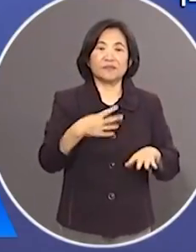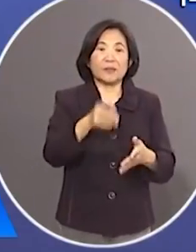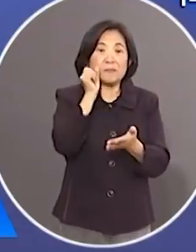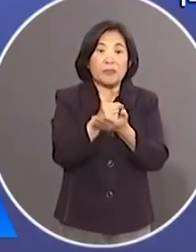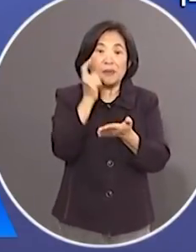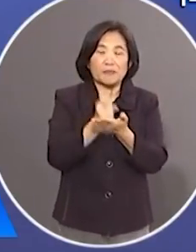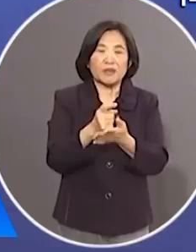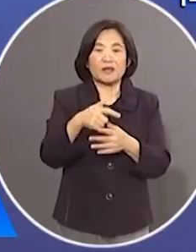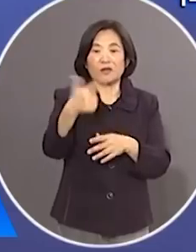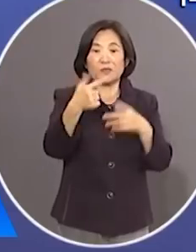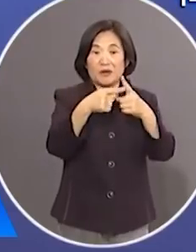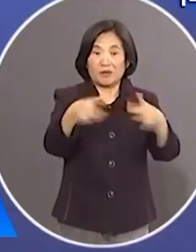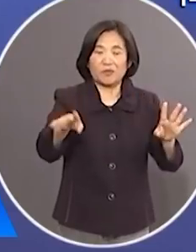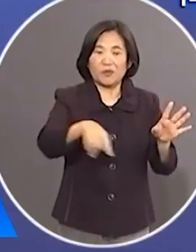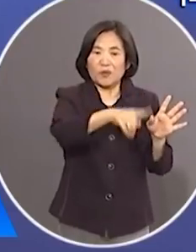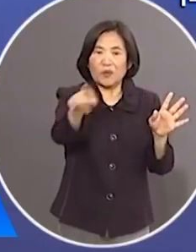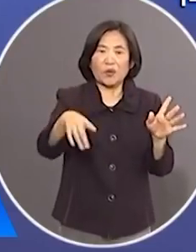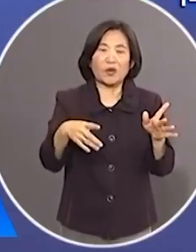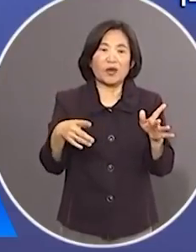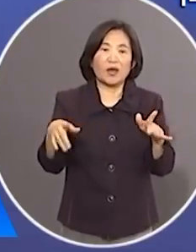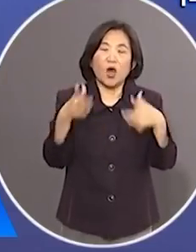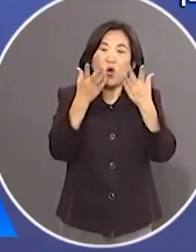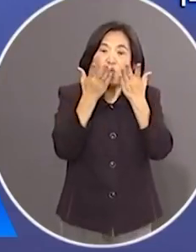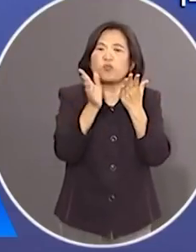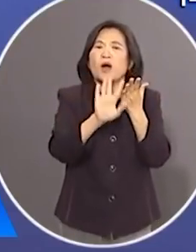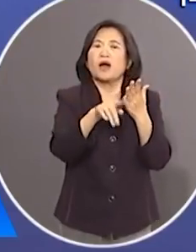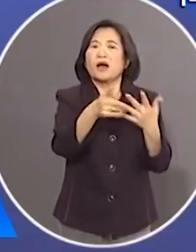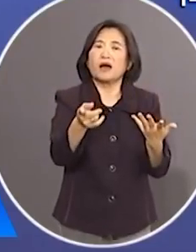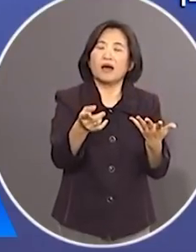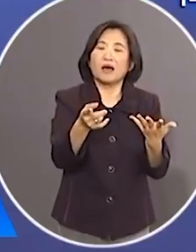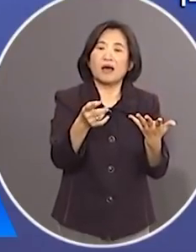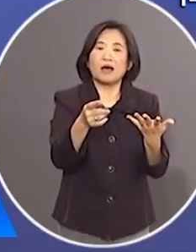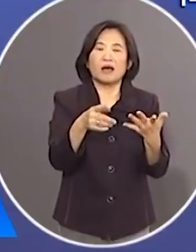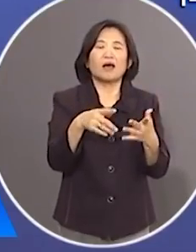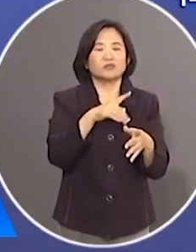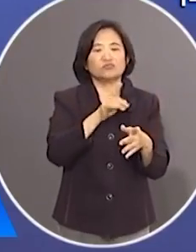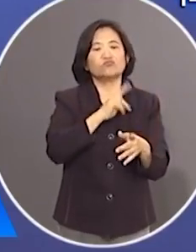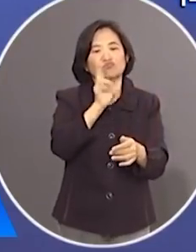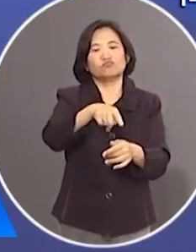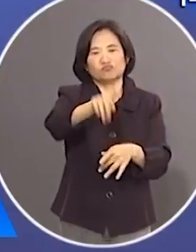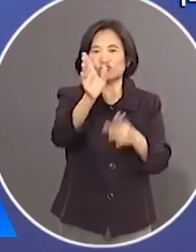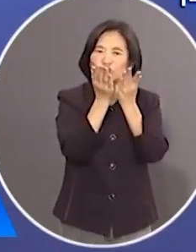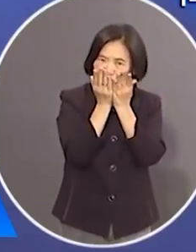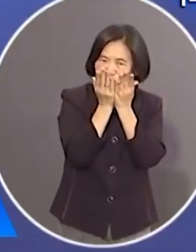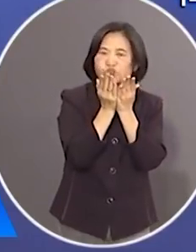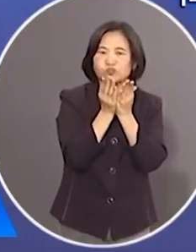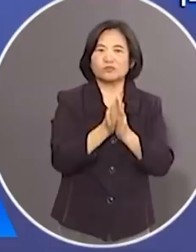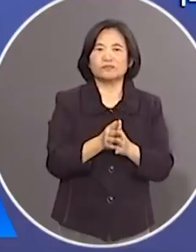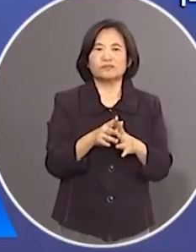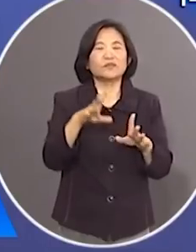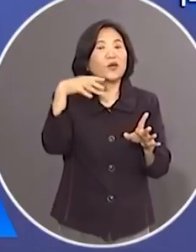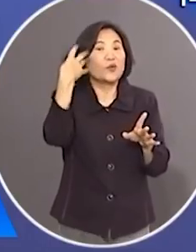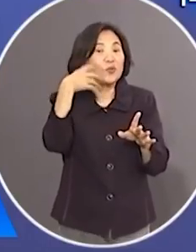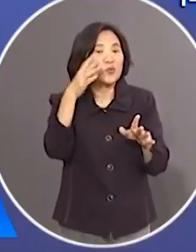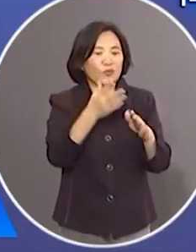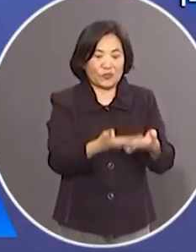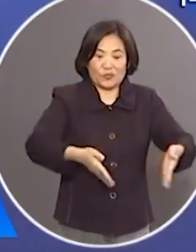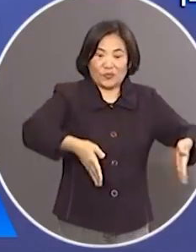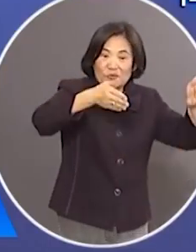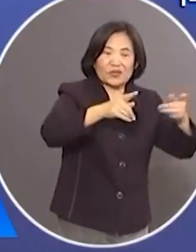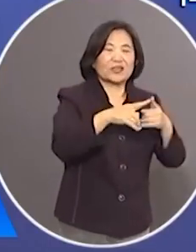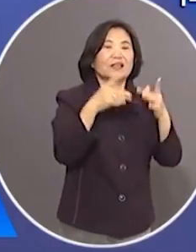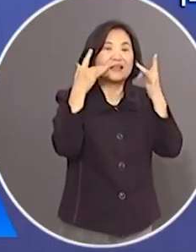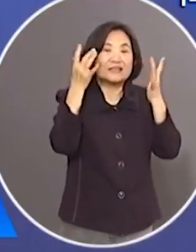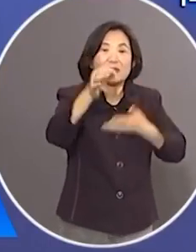月600个员工长期不读书，帮他们选一本好书。希望在水果香、蔬菜香之